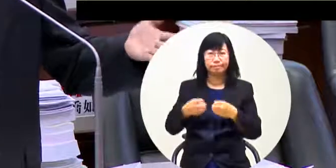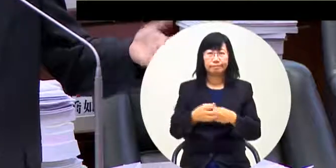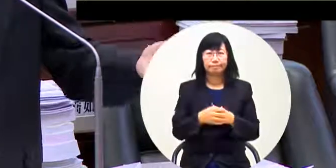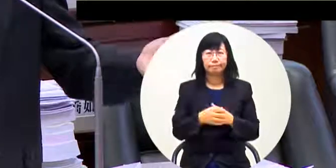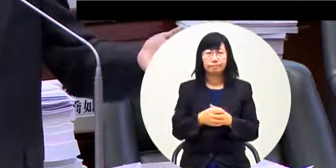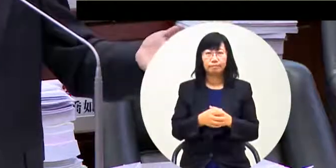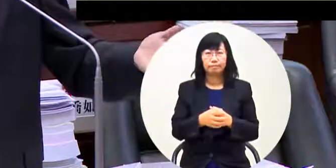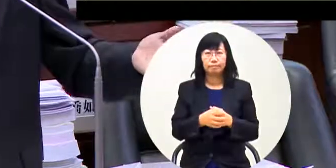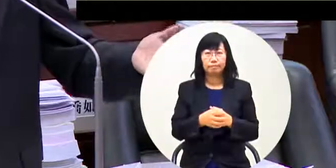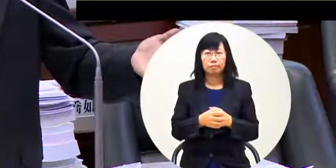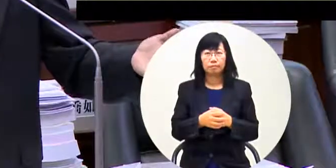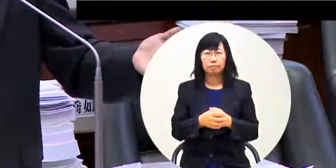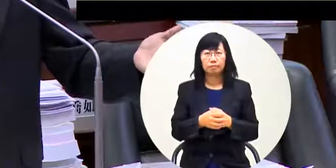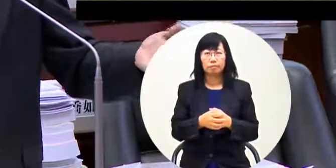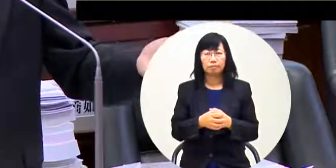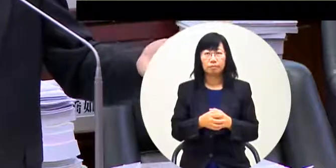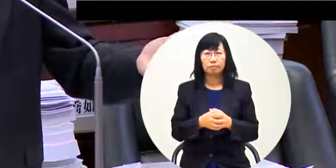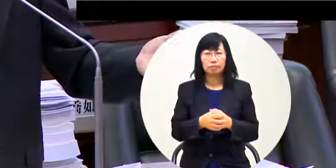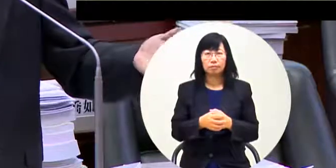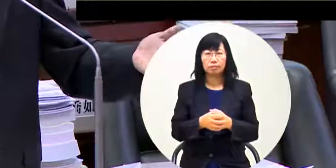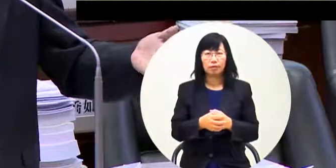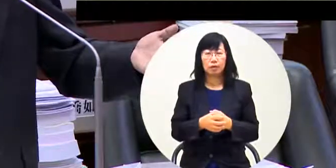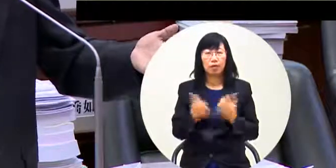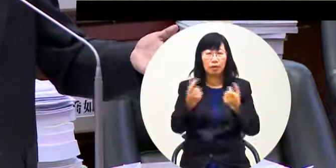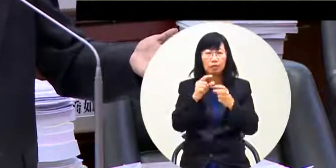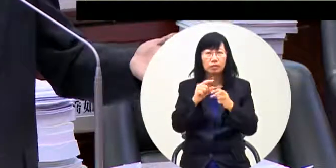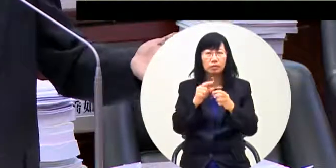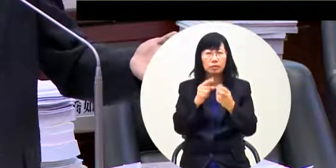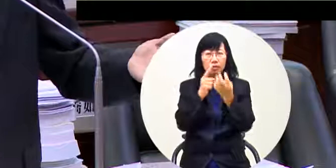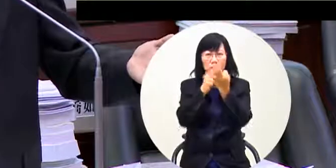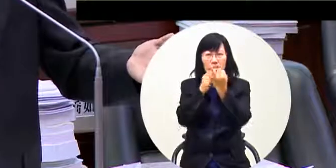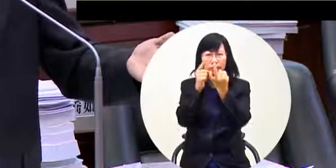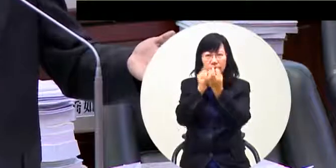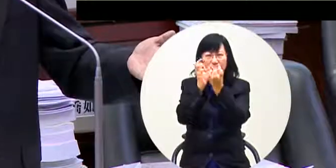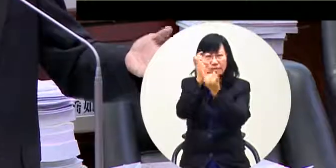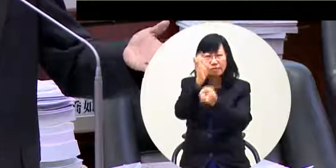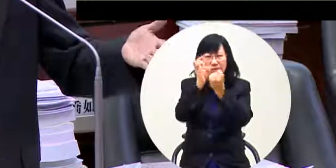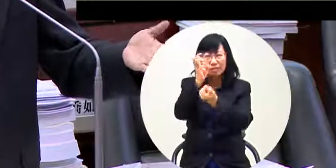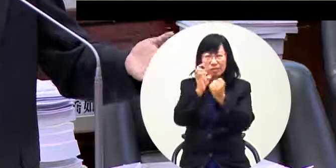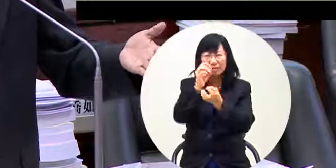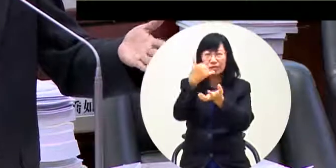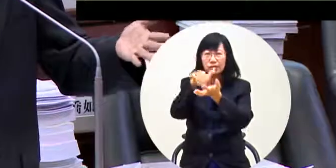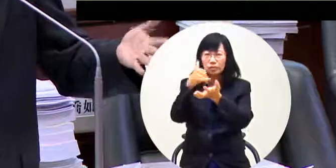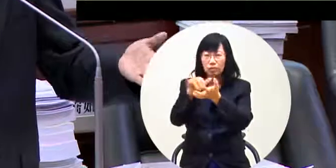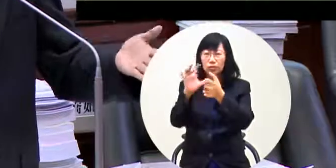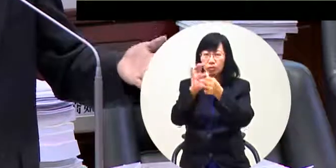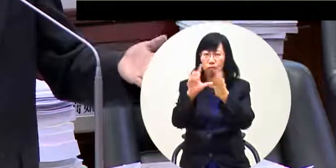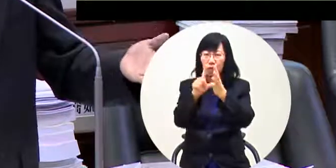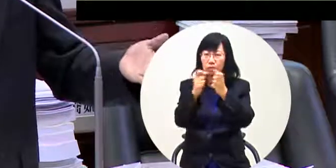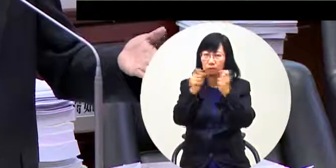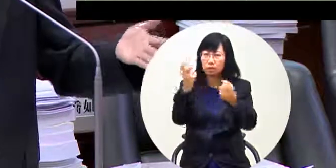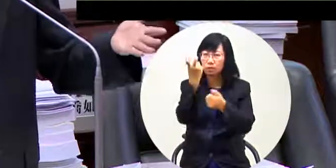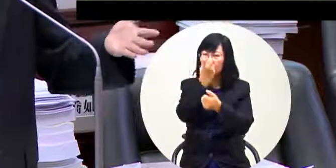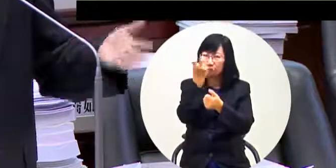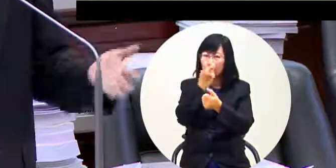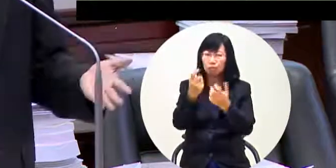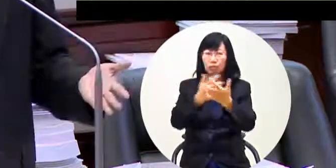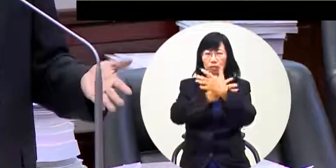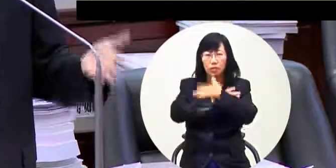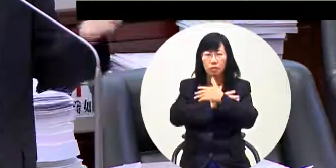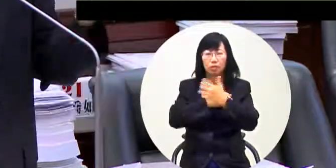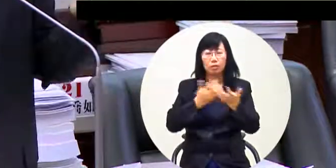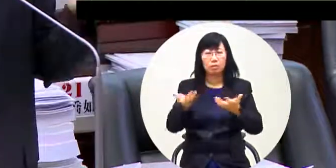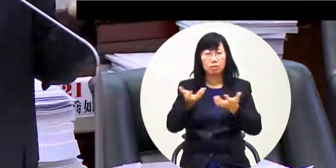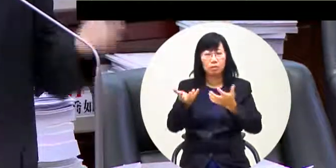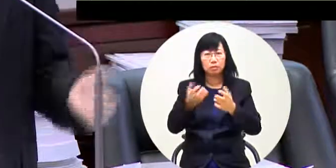斤斤计较，讲到长照，讲到我们幼儿。讲到我们刚刚前面讲的一些我们不合